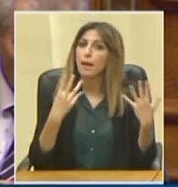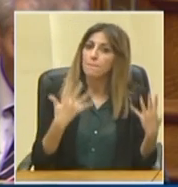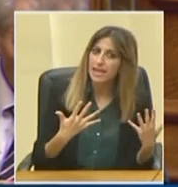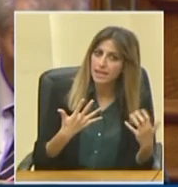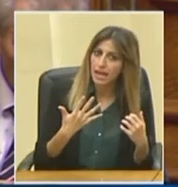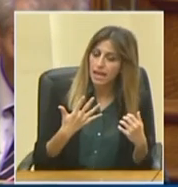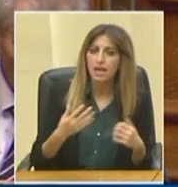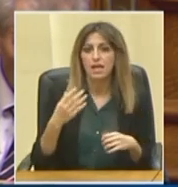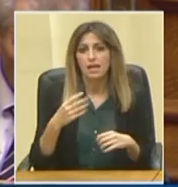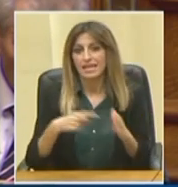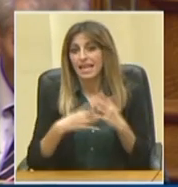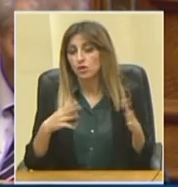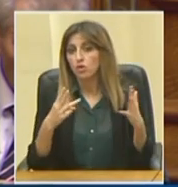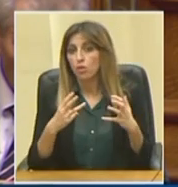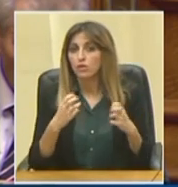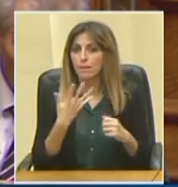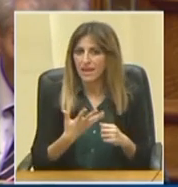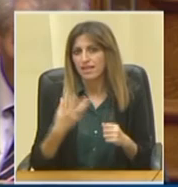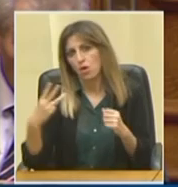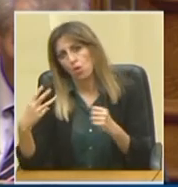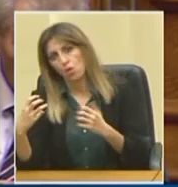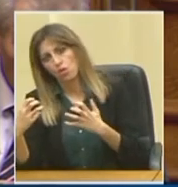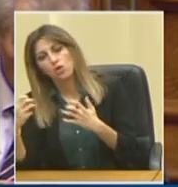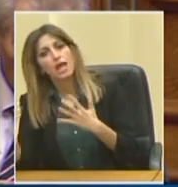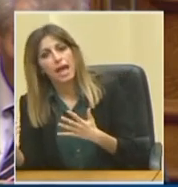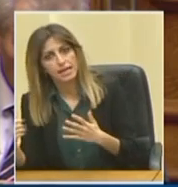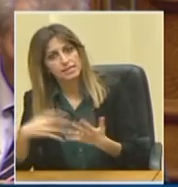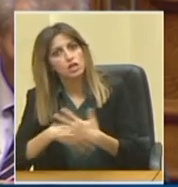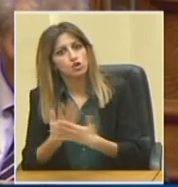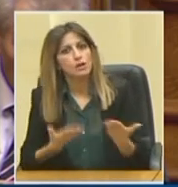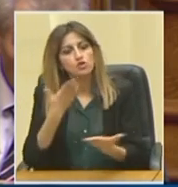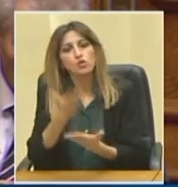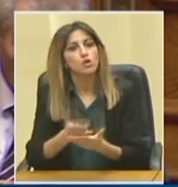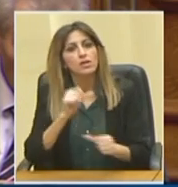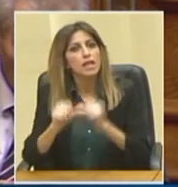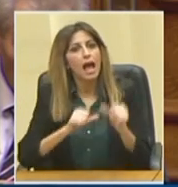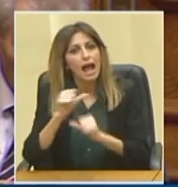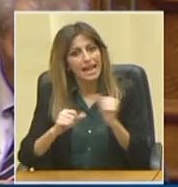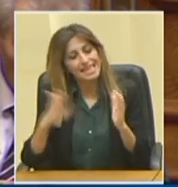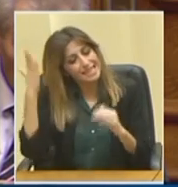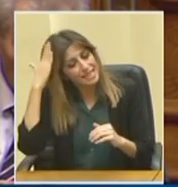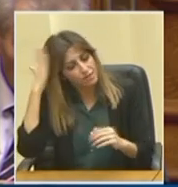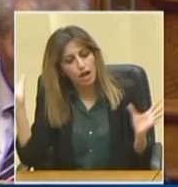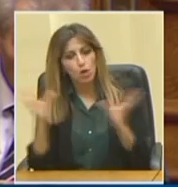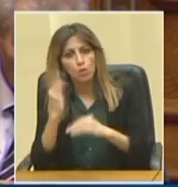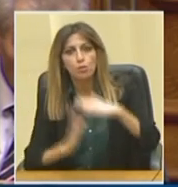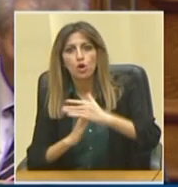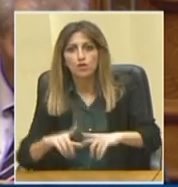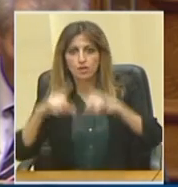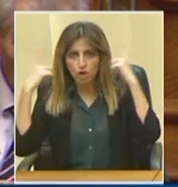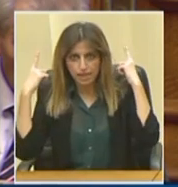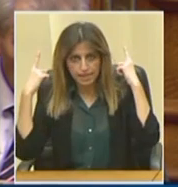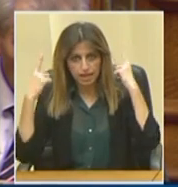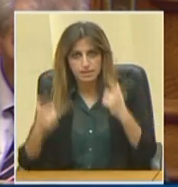Το 85 το Πασόκ πρότεινε την αναθεώρηση του κεφαλαίου περί Προέδρου της Δημοκρατίας προς την κατεύθυνση